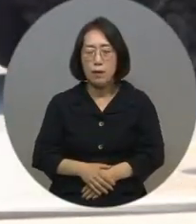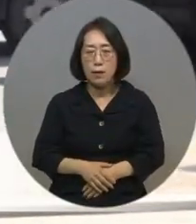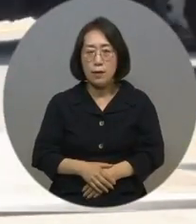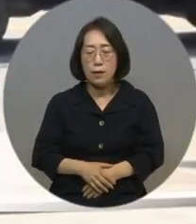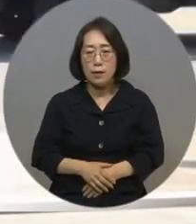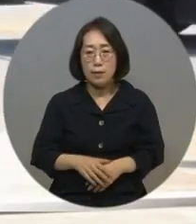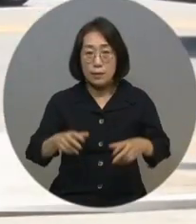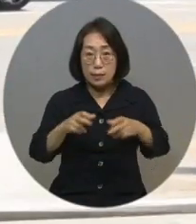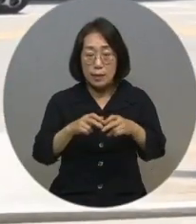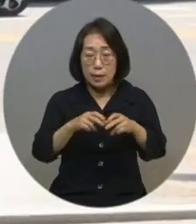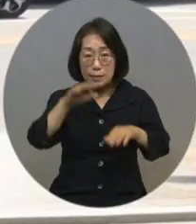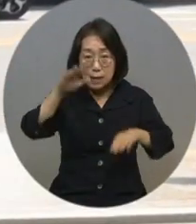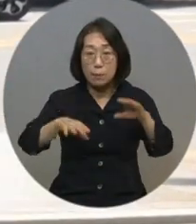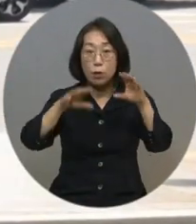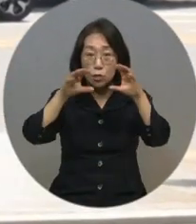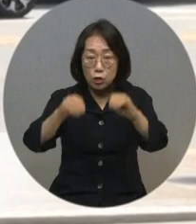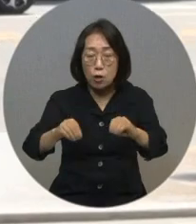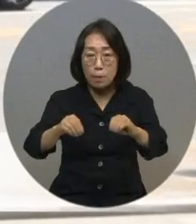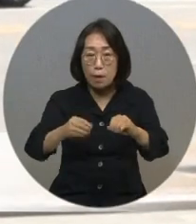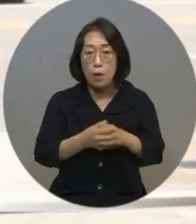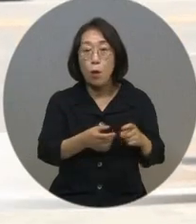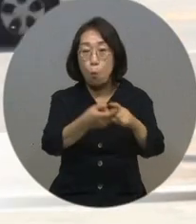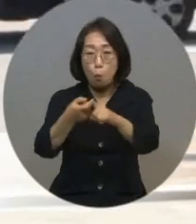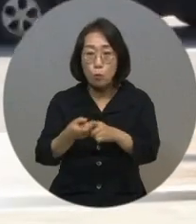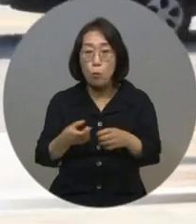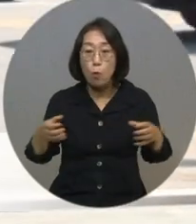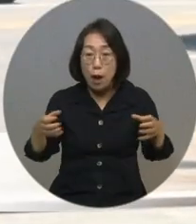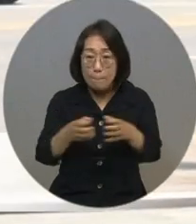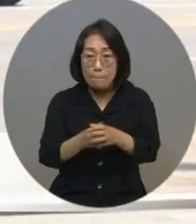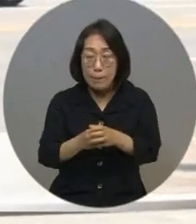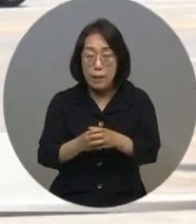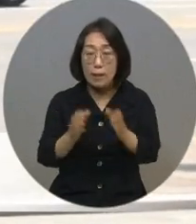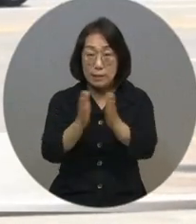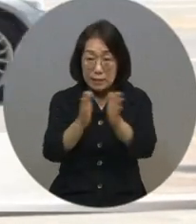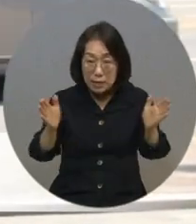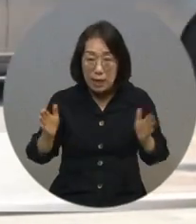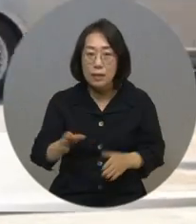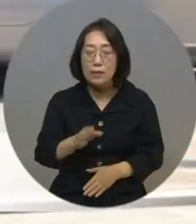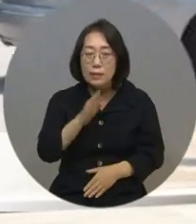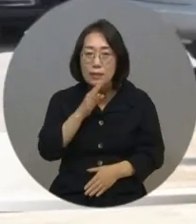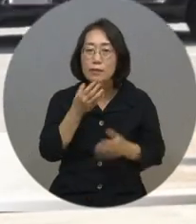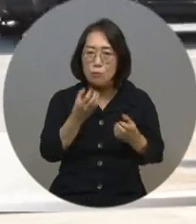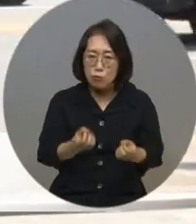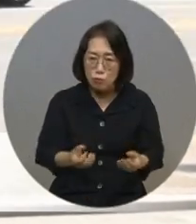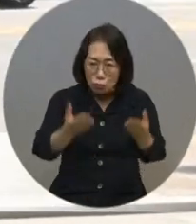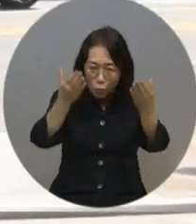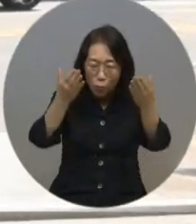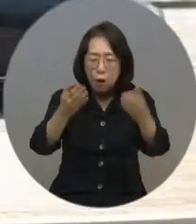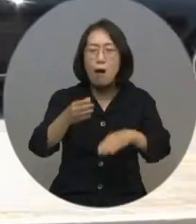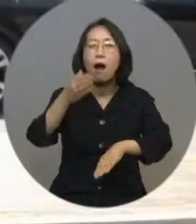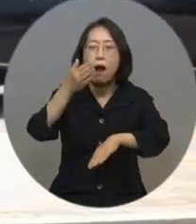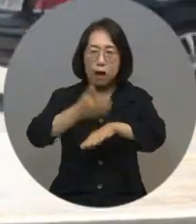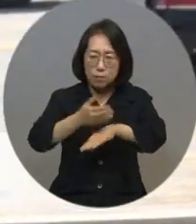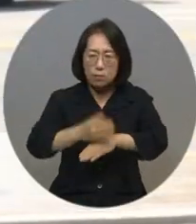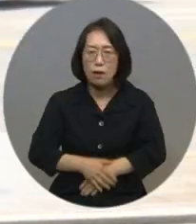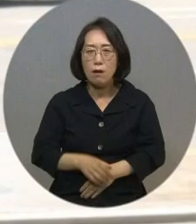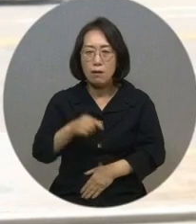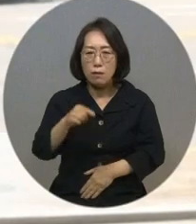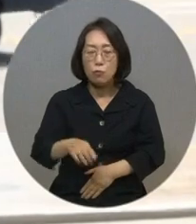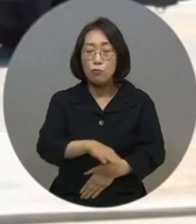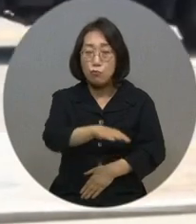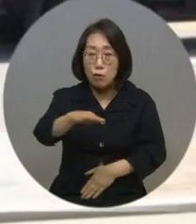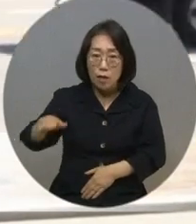철폐 공동투쟁단 양주시 출범을 진심으로 정말 감사하게 생각하고 이렇게